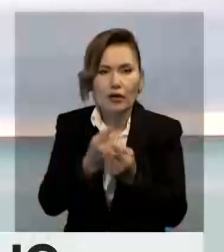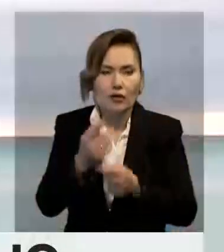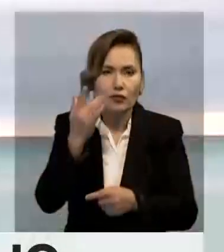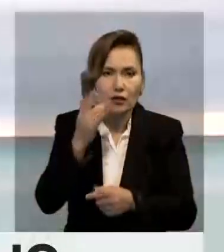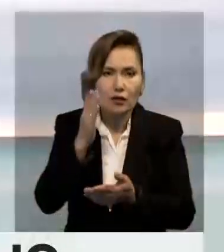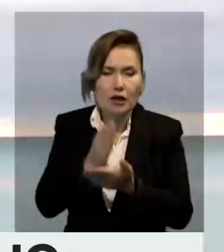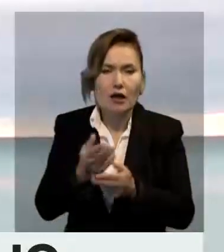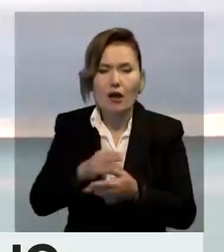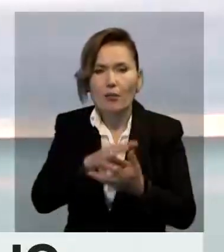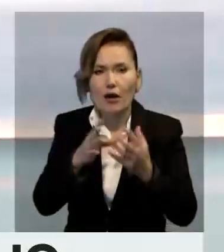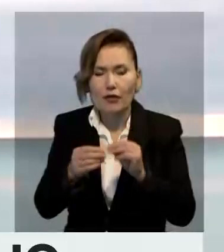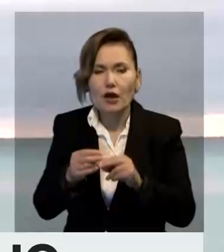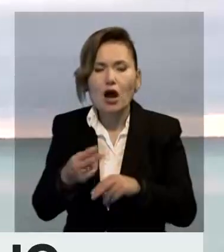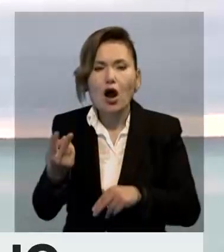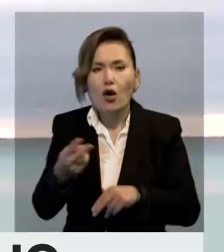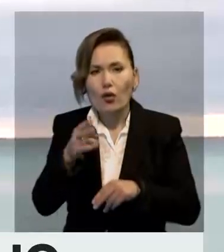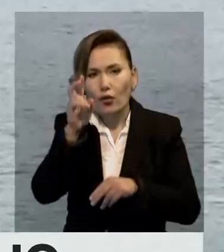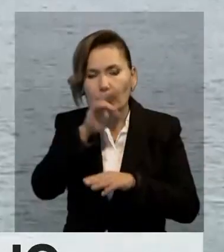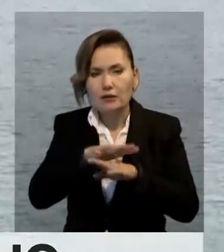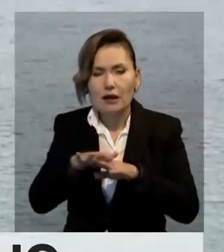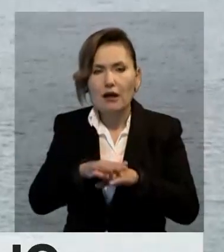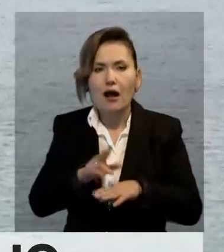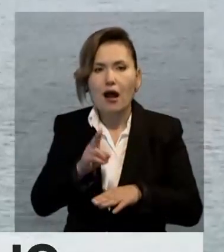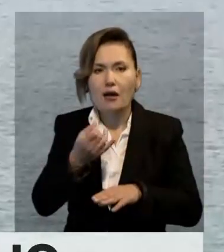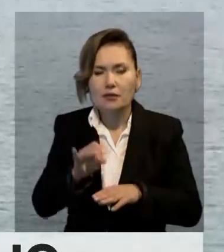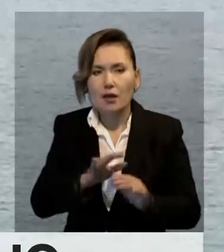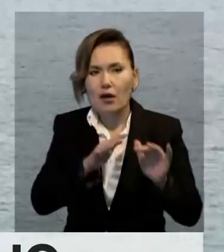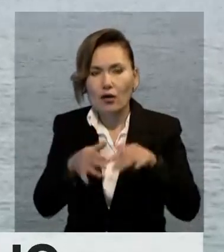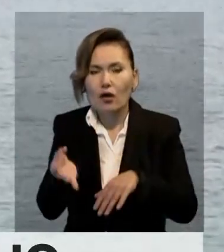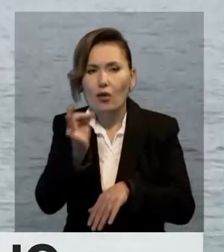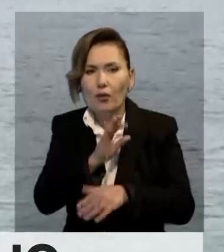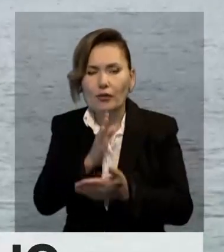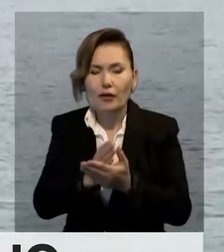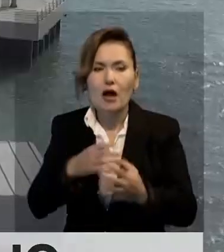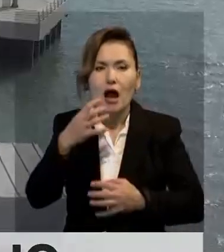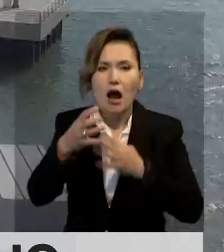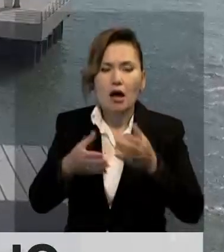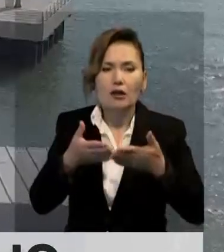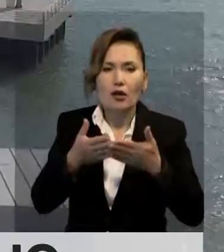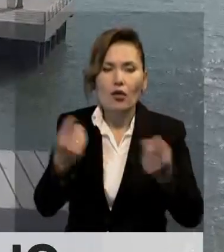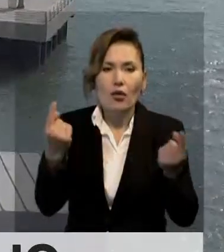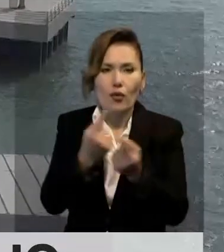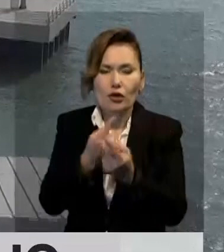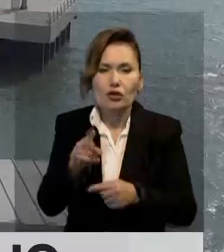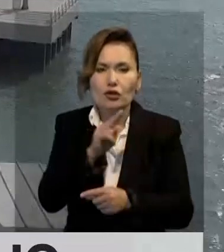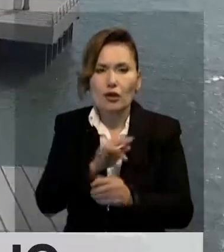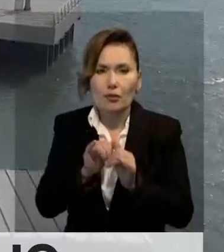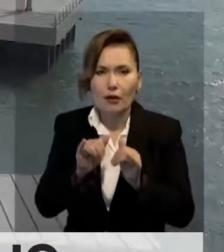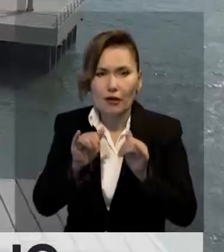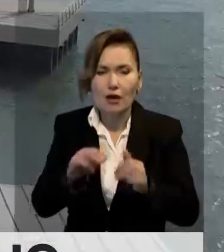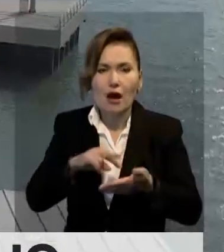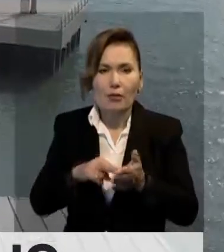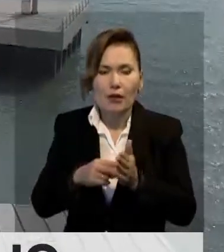жатыр. Соңғы уақытта қос тарапта Каспийге деген көзқарасын өзгертті. Оны халықаралық көлік хабына айналдыруға жеттігін жиі айтып